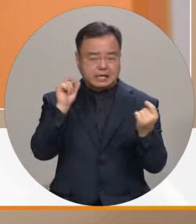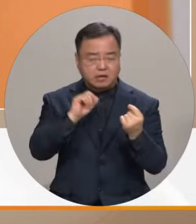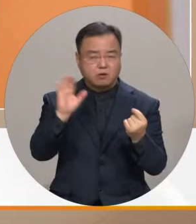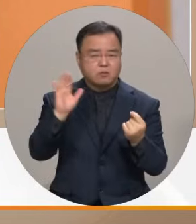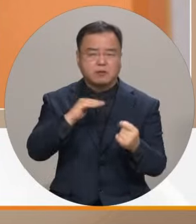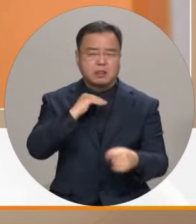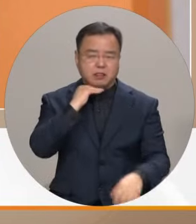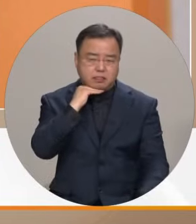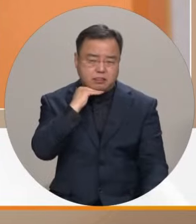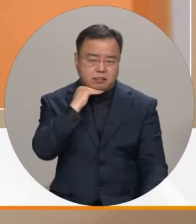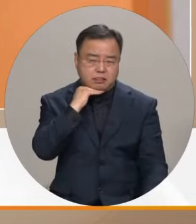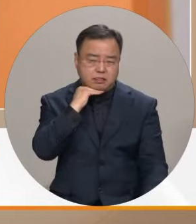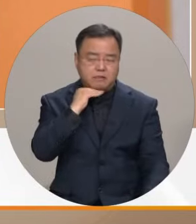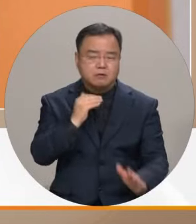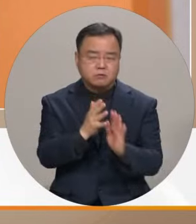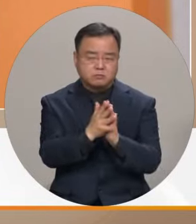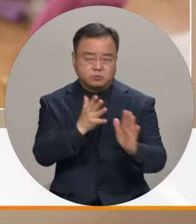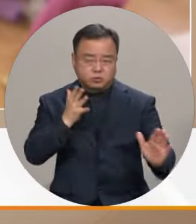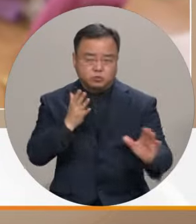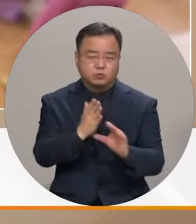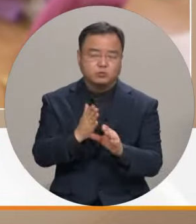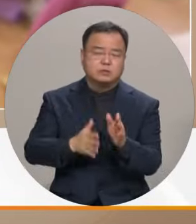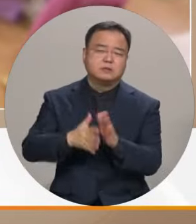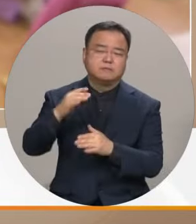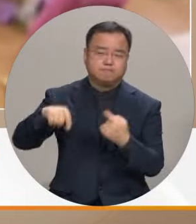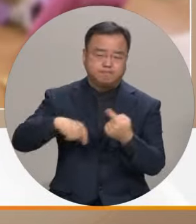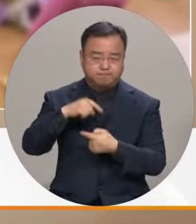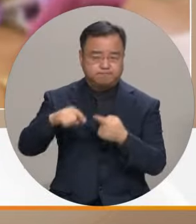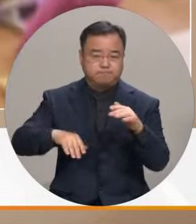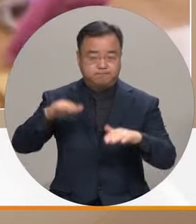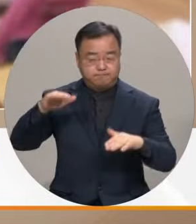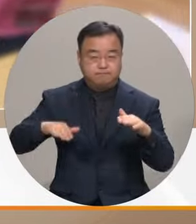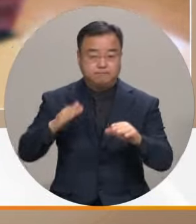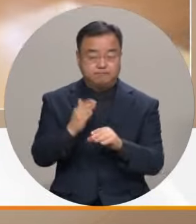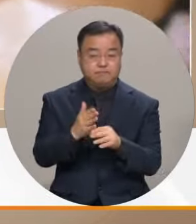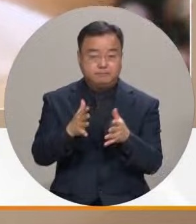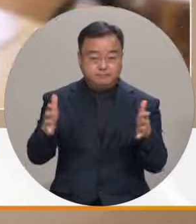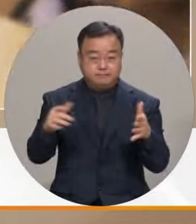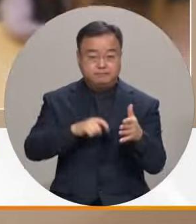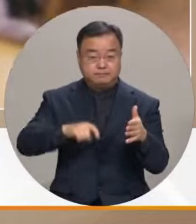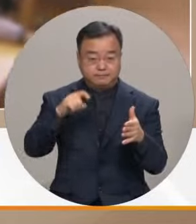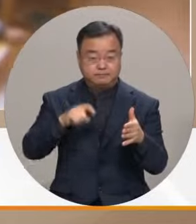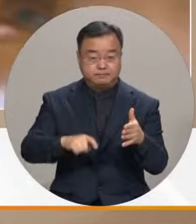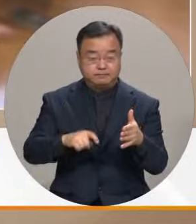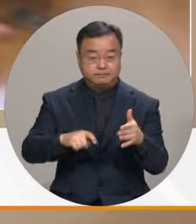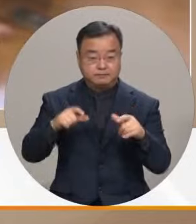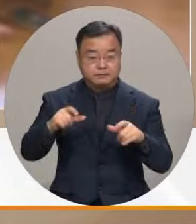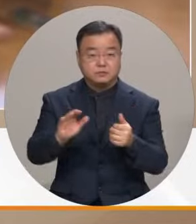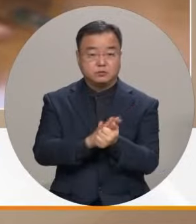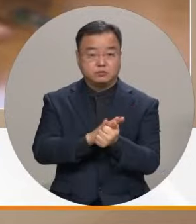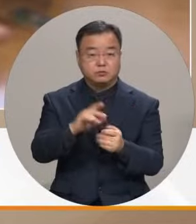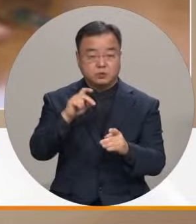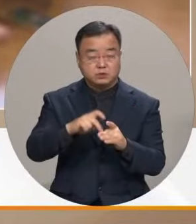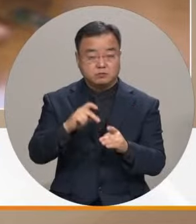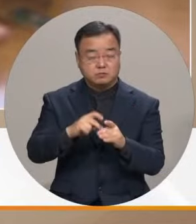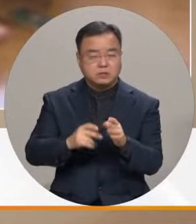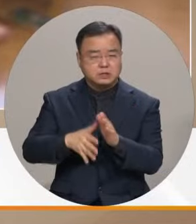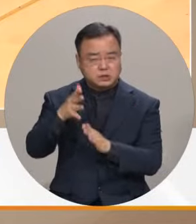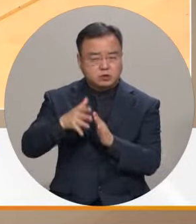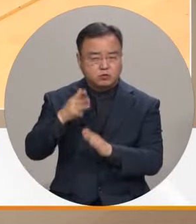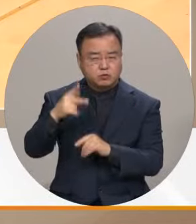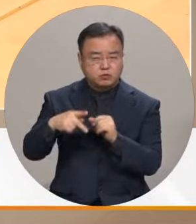많고 시설 운영 등에서 편차가 컸습니다 아파트에 있는 지역 돌봄 센터의 경우에는 시설과 프로그램이 좋다고